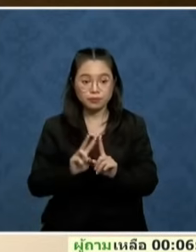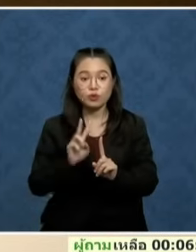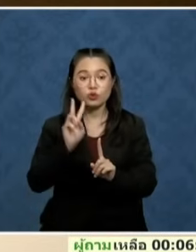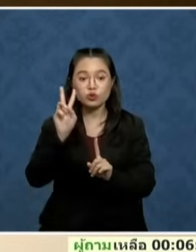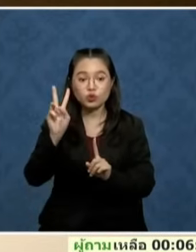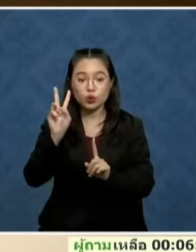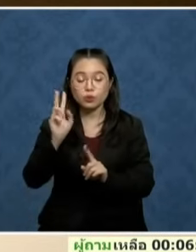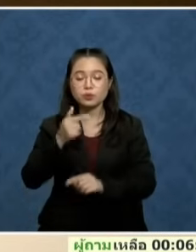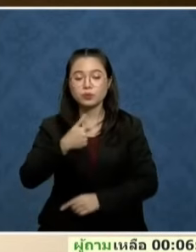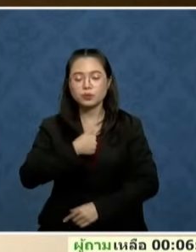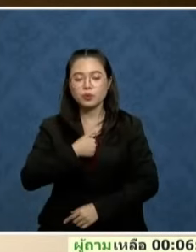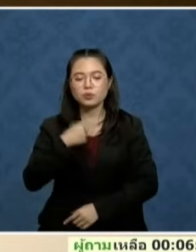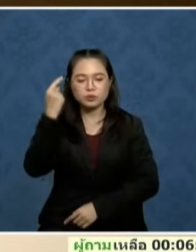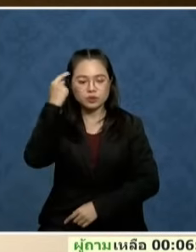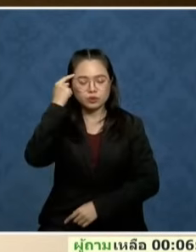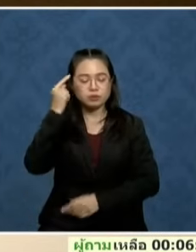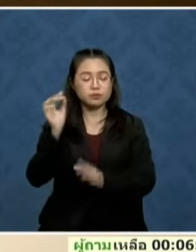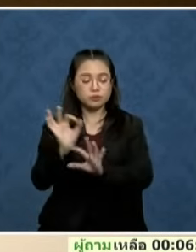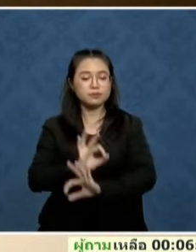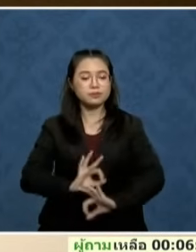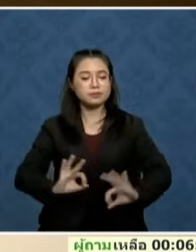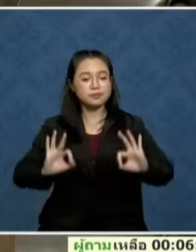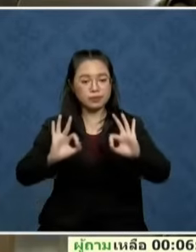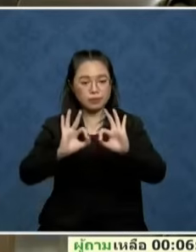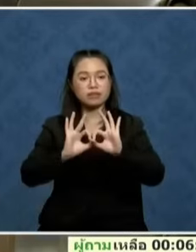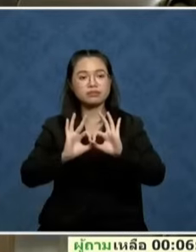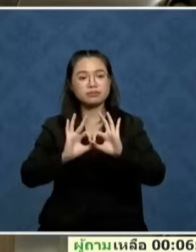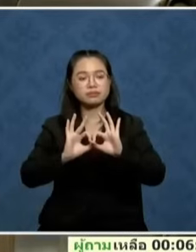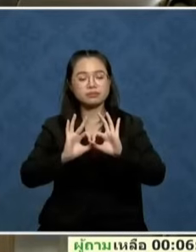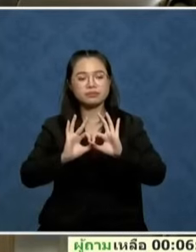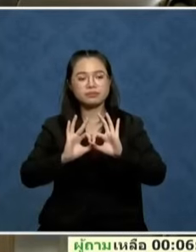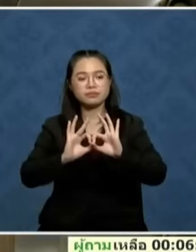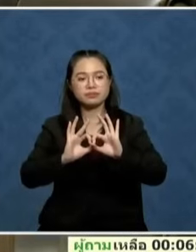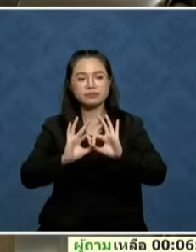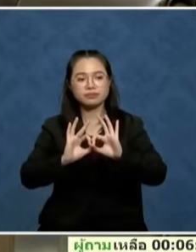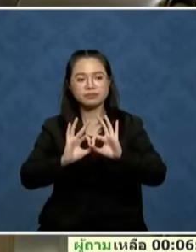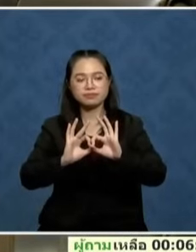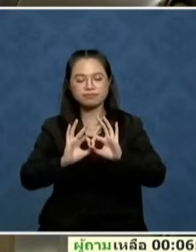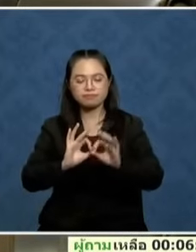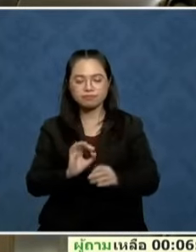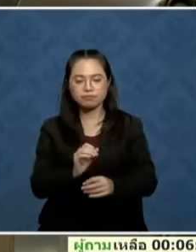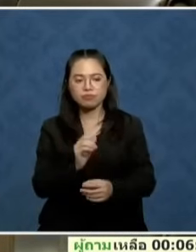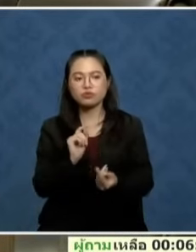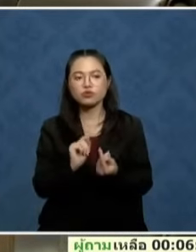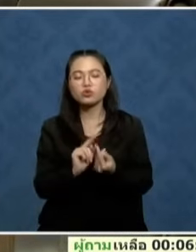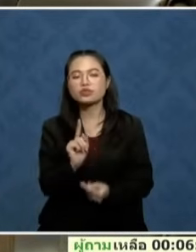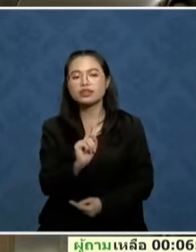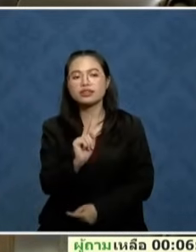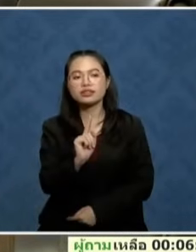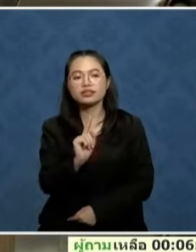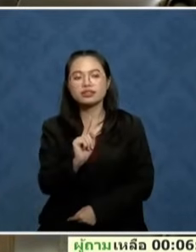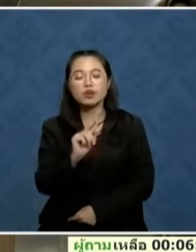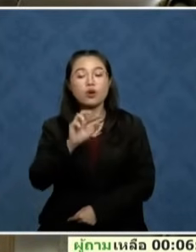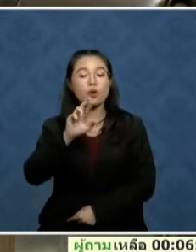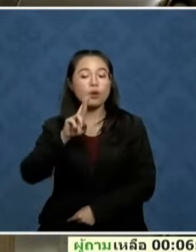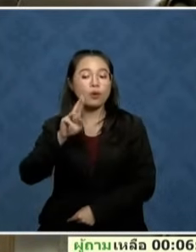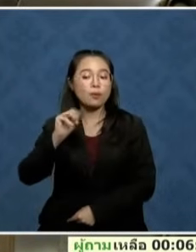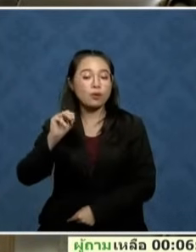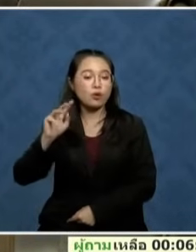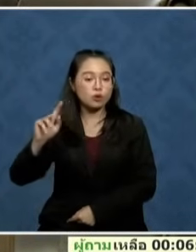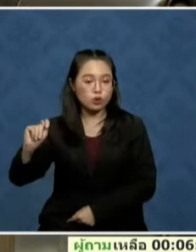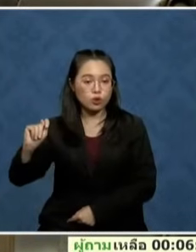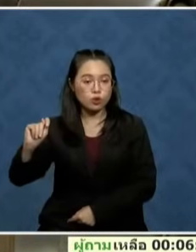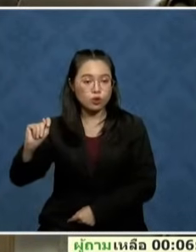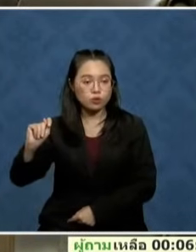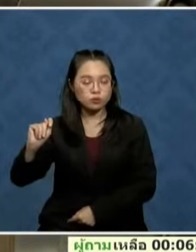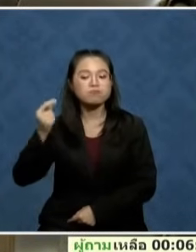ที่ผมคิดว่าเป็นเรื่องที่สำคัญก็คือจริงๆต้องบอกว่าการที่ท่านรัฐมนตรีนะครับมีแนวทางที่